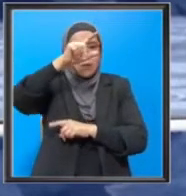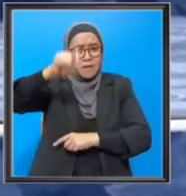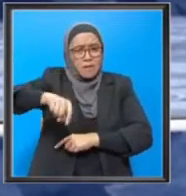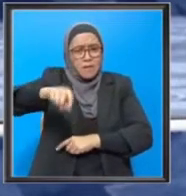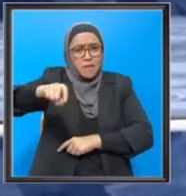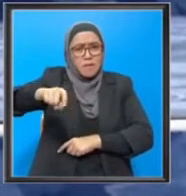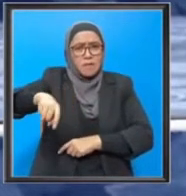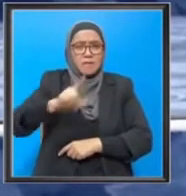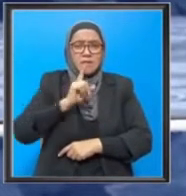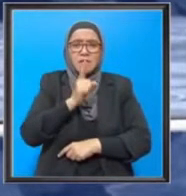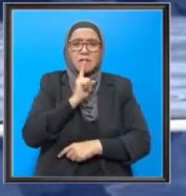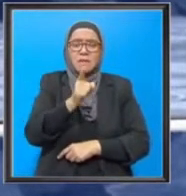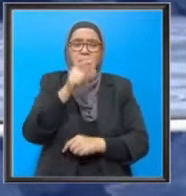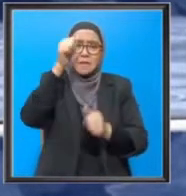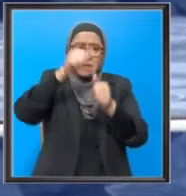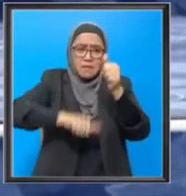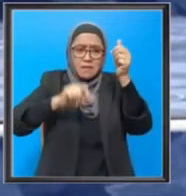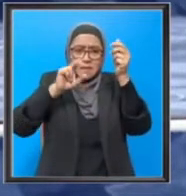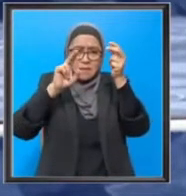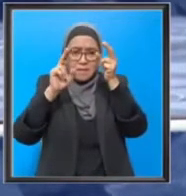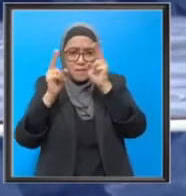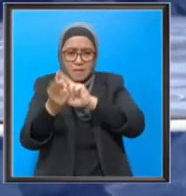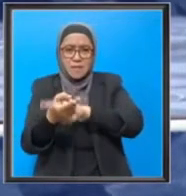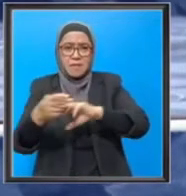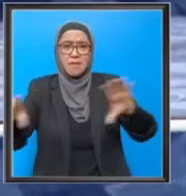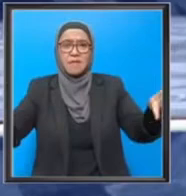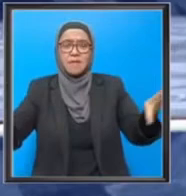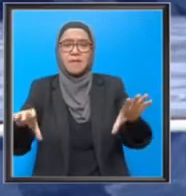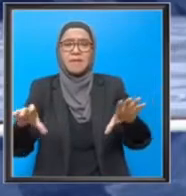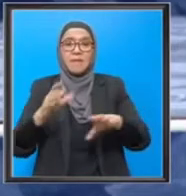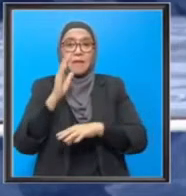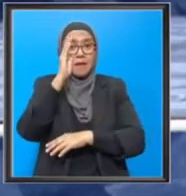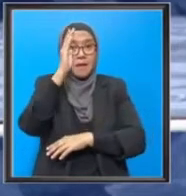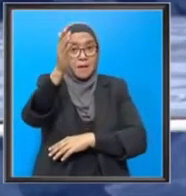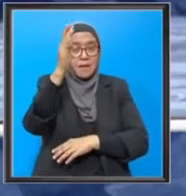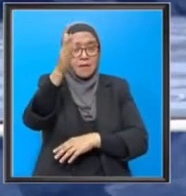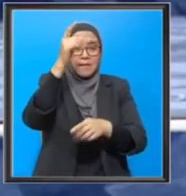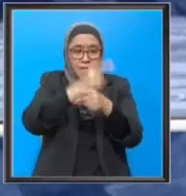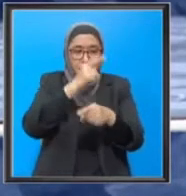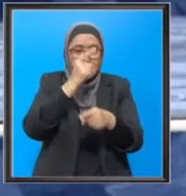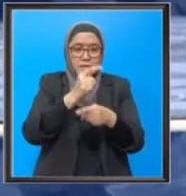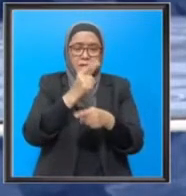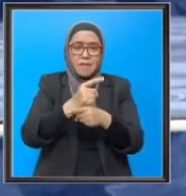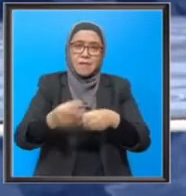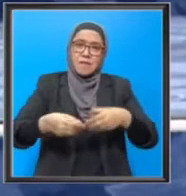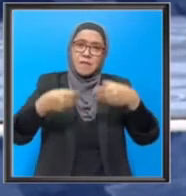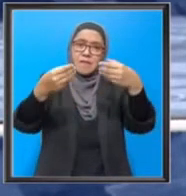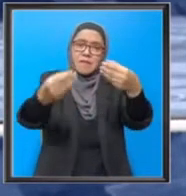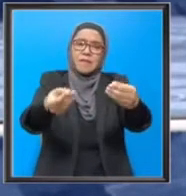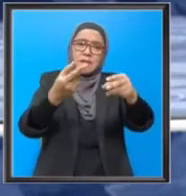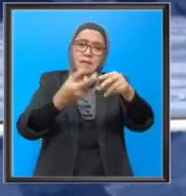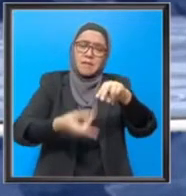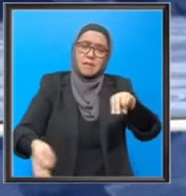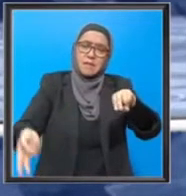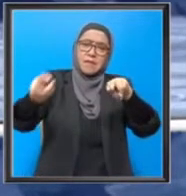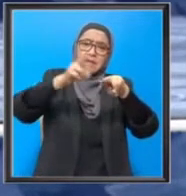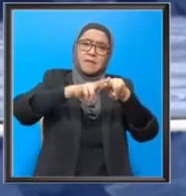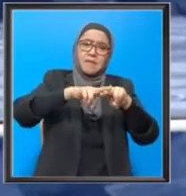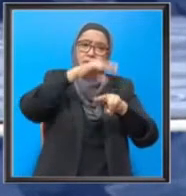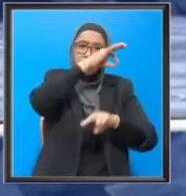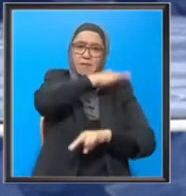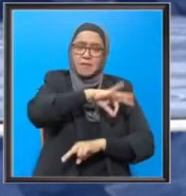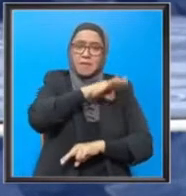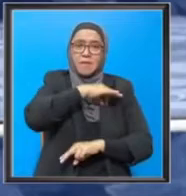memastikan bahwa setiap perubahan yang dilaksanakan akan benar-benar dapat memberikan nilai tambah kepada